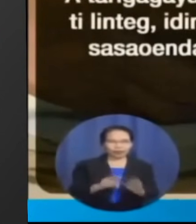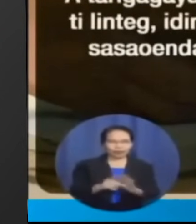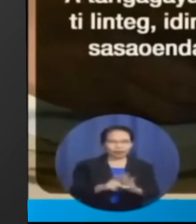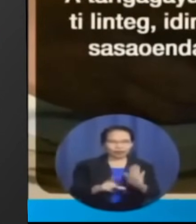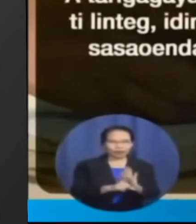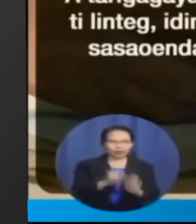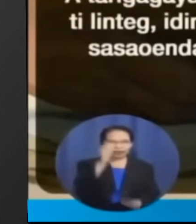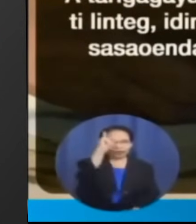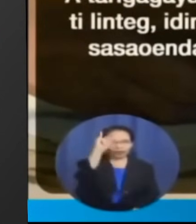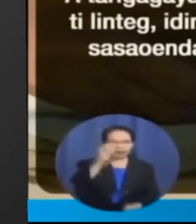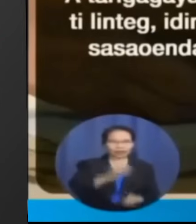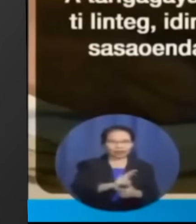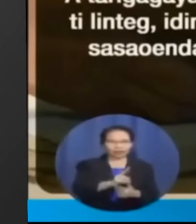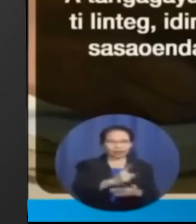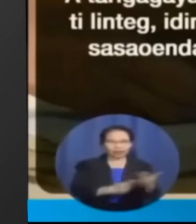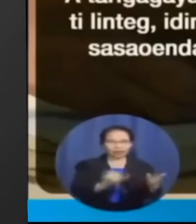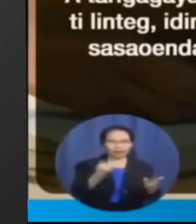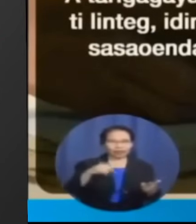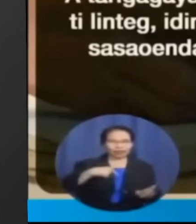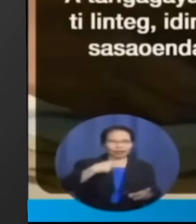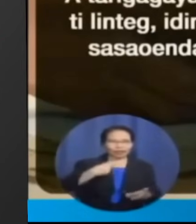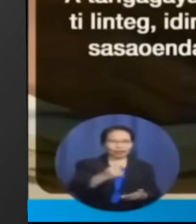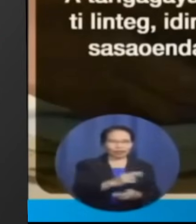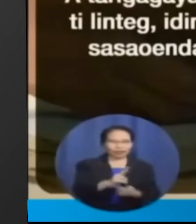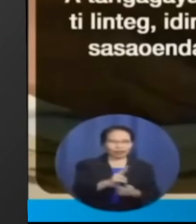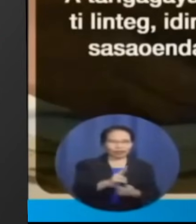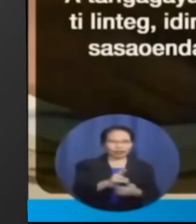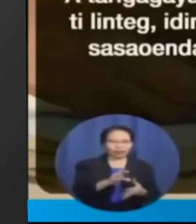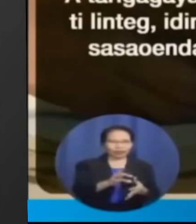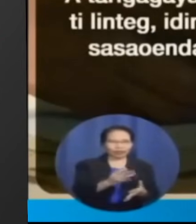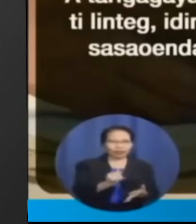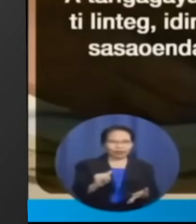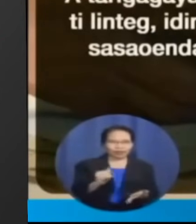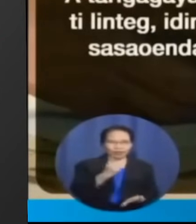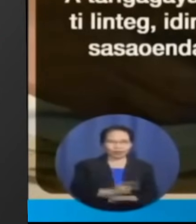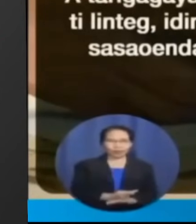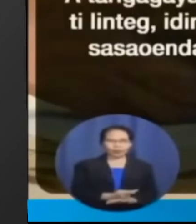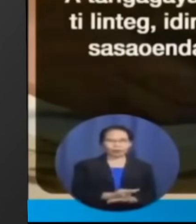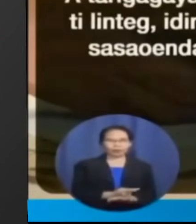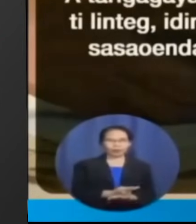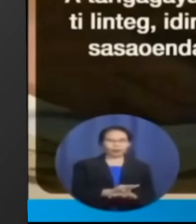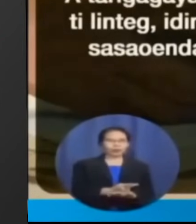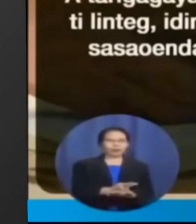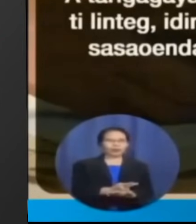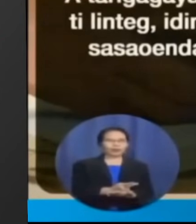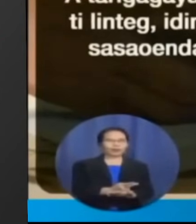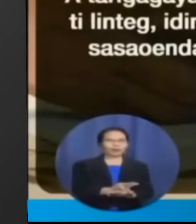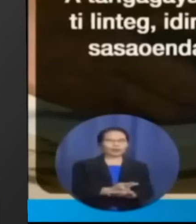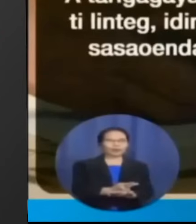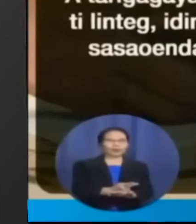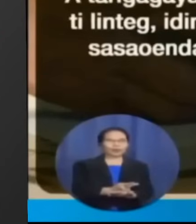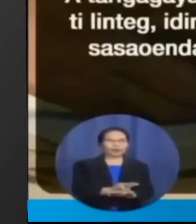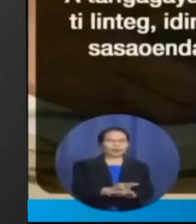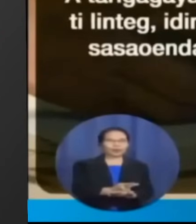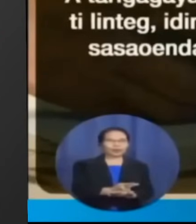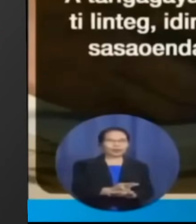At tarikagayanda, ti agbalin aman nursuro, tilinteg, idinto adida maawatan